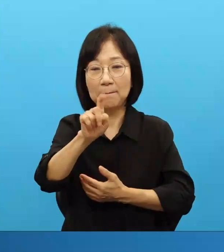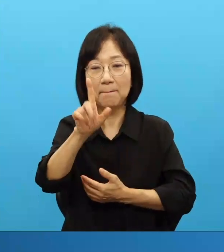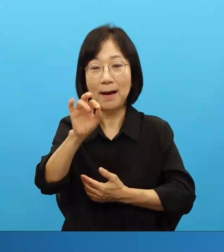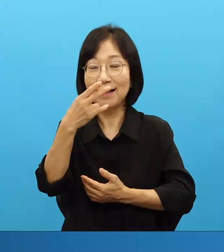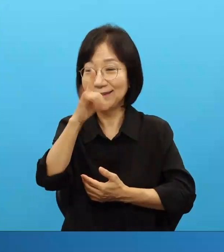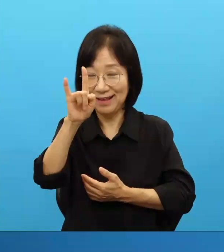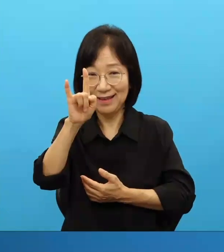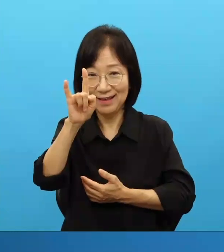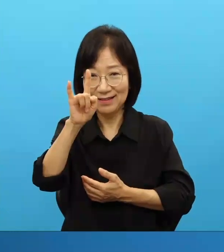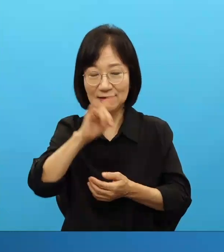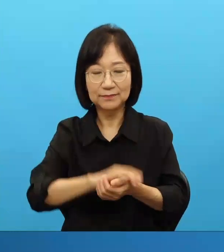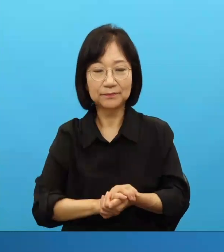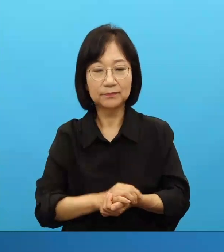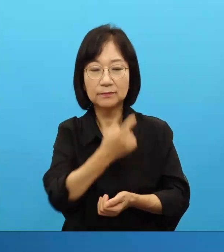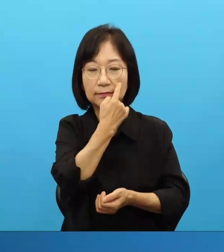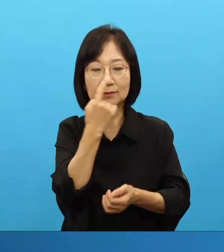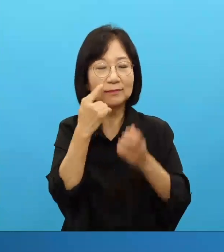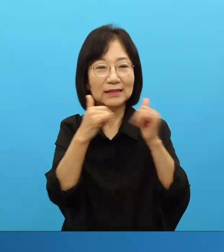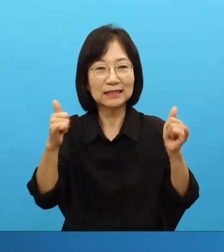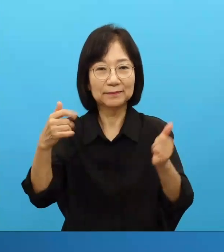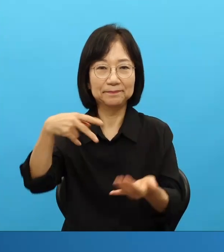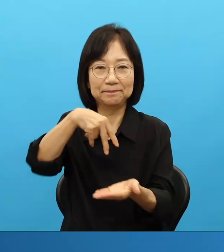여정에서 증인으로 선 대회였습니다.